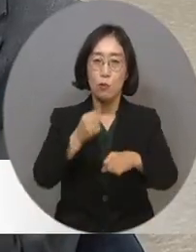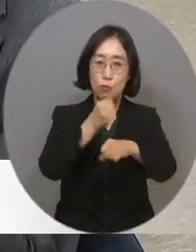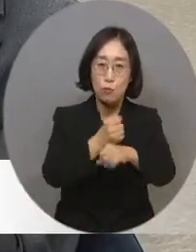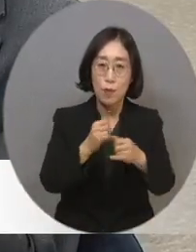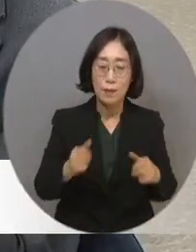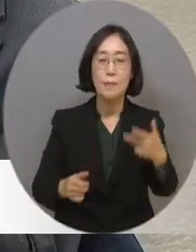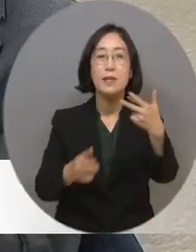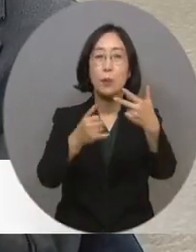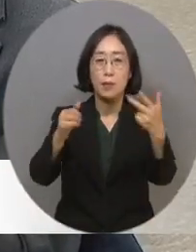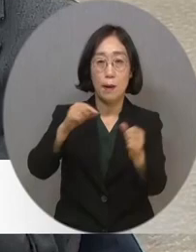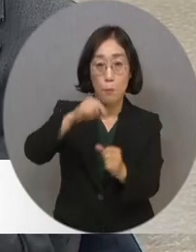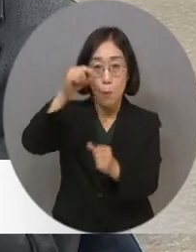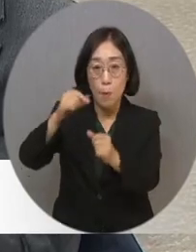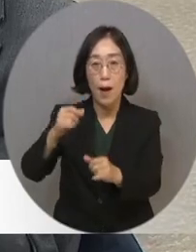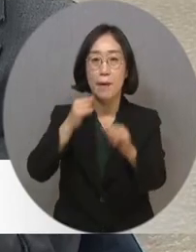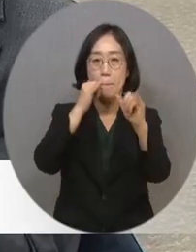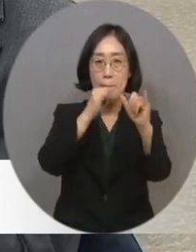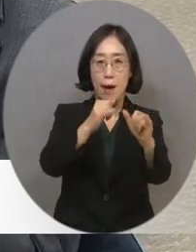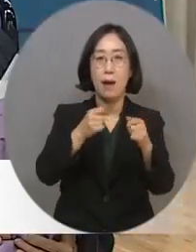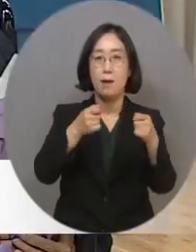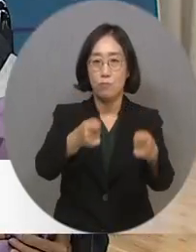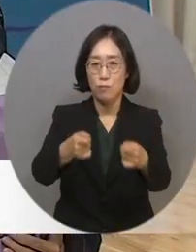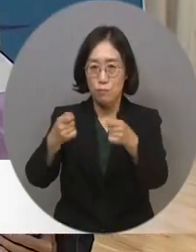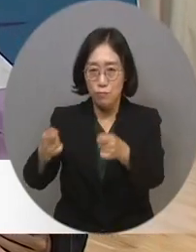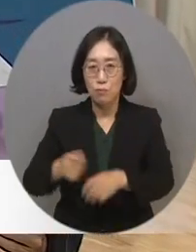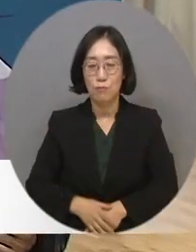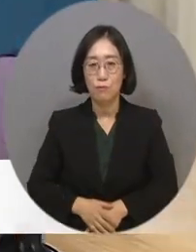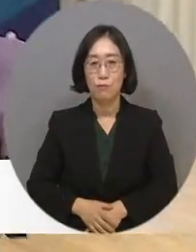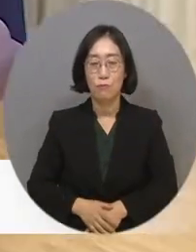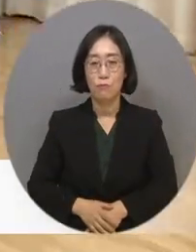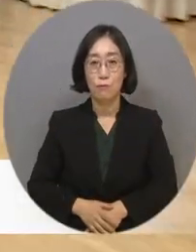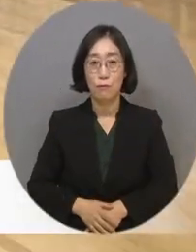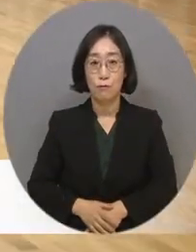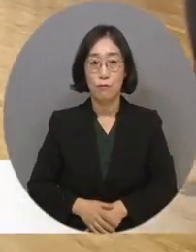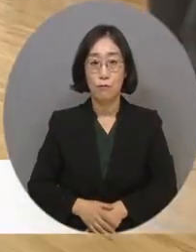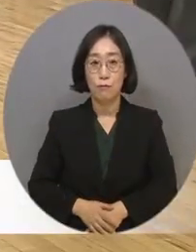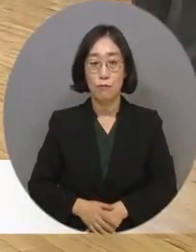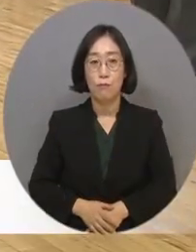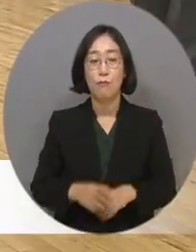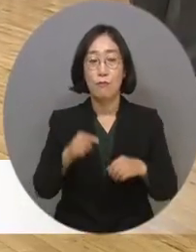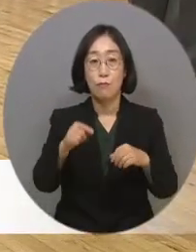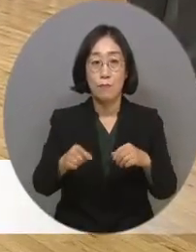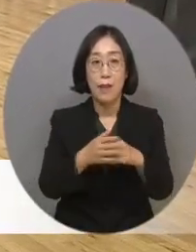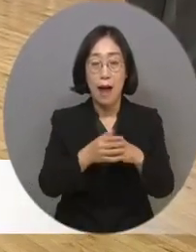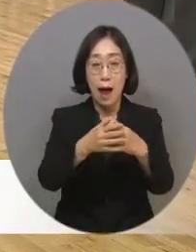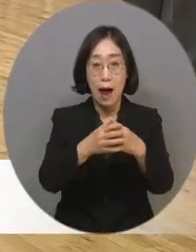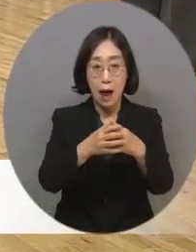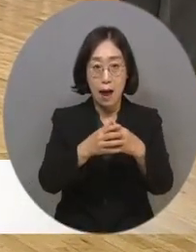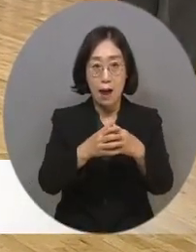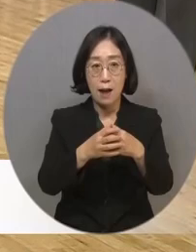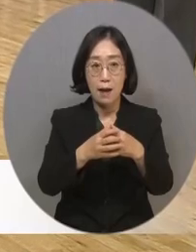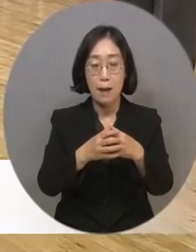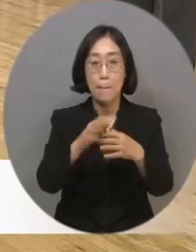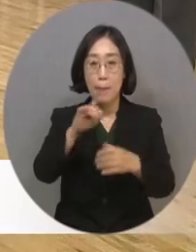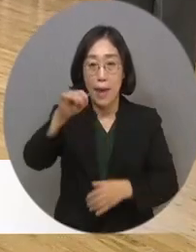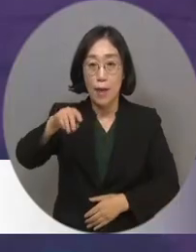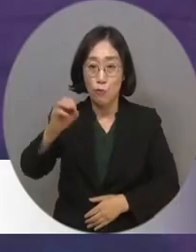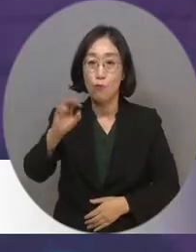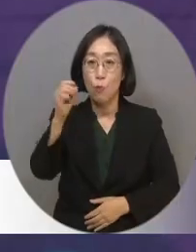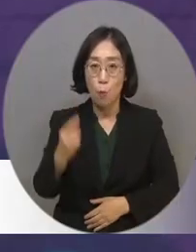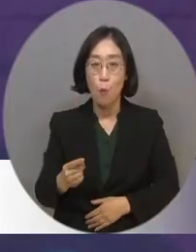앞장선 7명을 최종 선정했습니다. 영해의 인권실천 부문에는 한국환경건축연구원 배용호